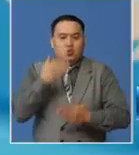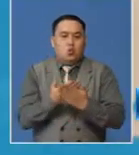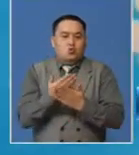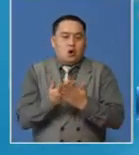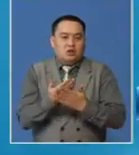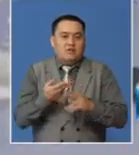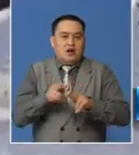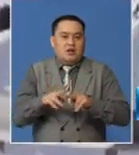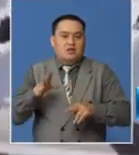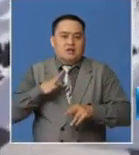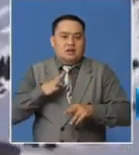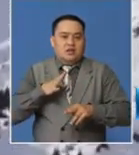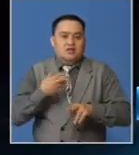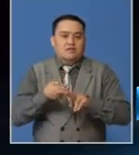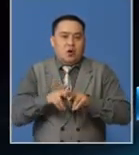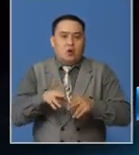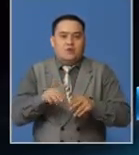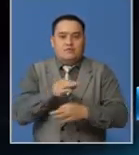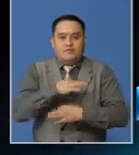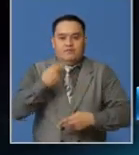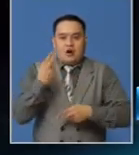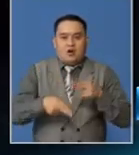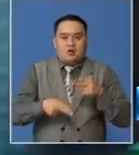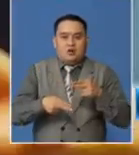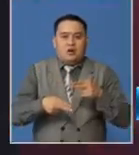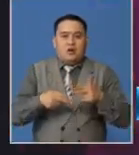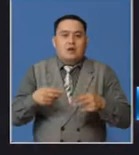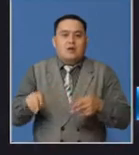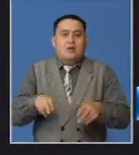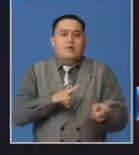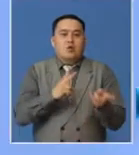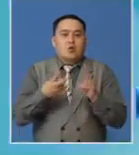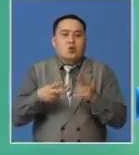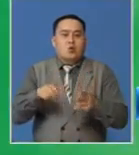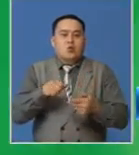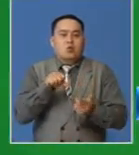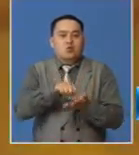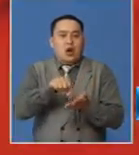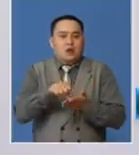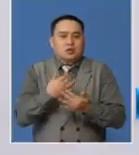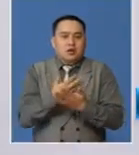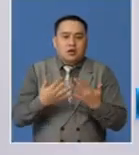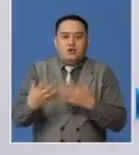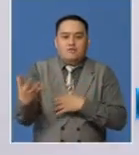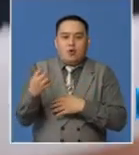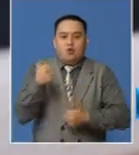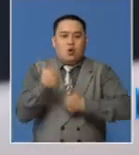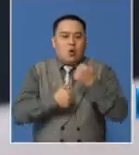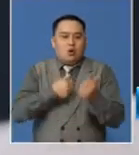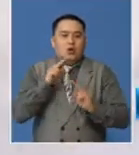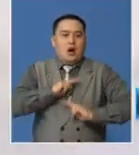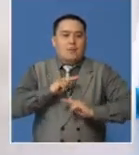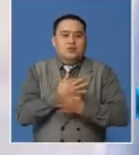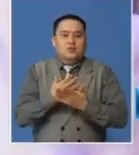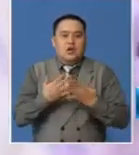имени Жургенова. Окончила театральный факультет. Также является хореографом. Участвовала в различных фотосессиях и конкурсах. Работала несколько